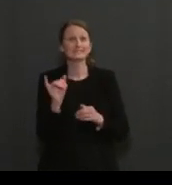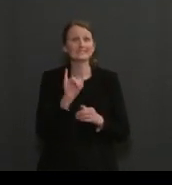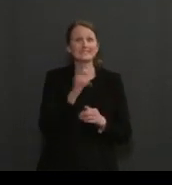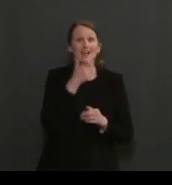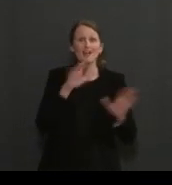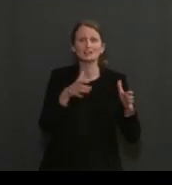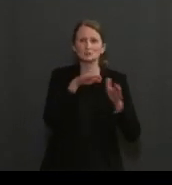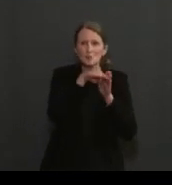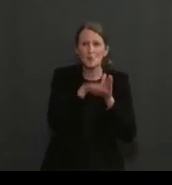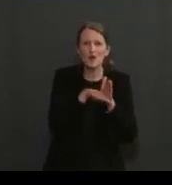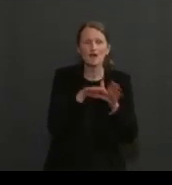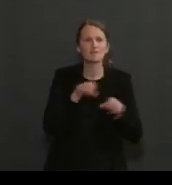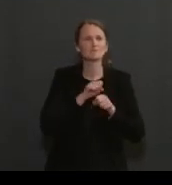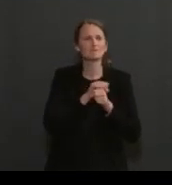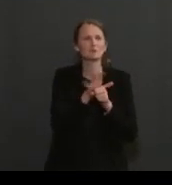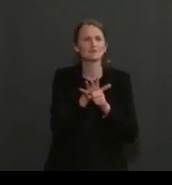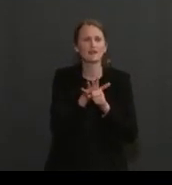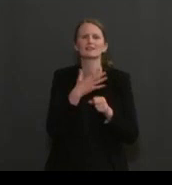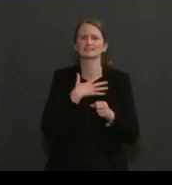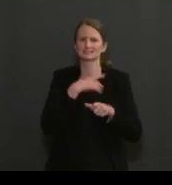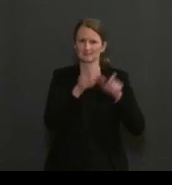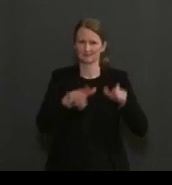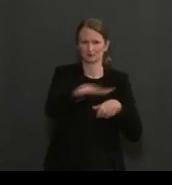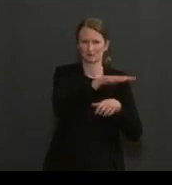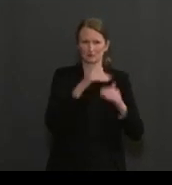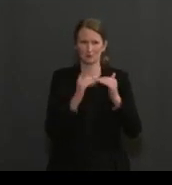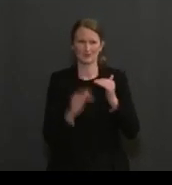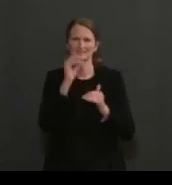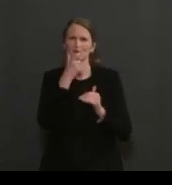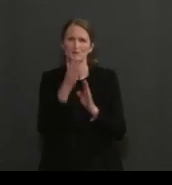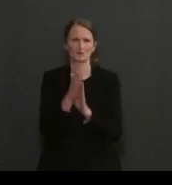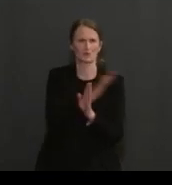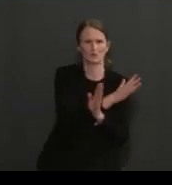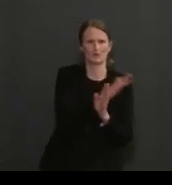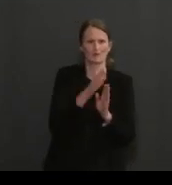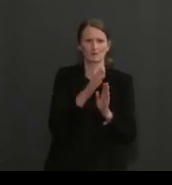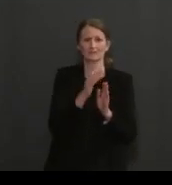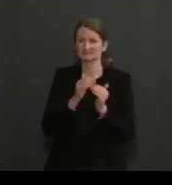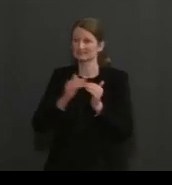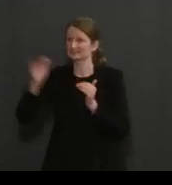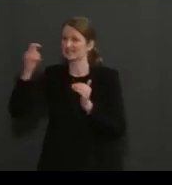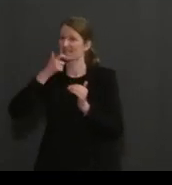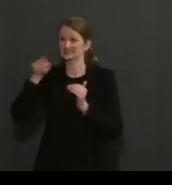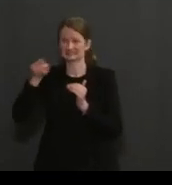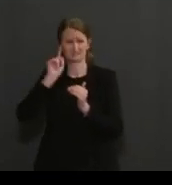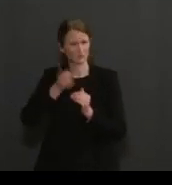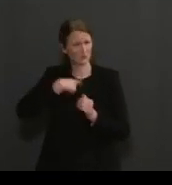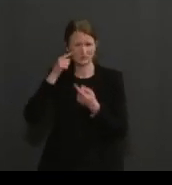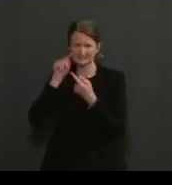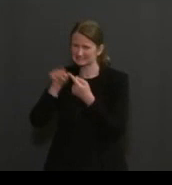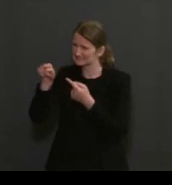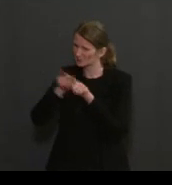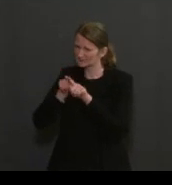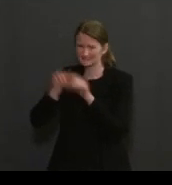ans et nous serions plus heureux qu'elle se passe chez les personnes plus âgées puisque vous savez qu'elles sont plus à risque et malheureusement dans le groupe des personnes plus